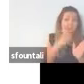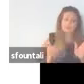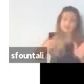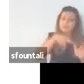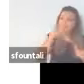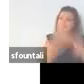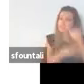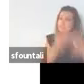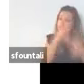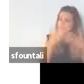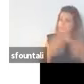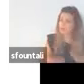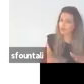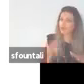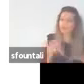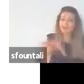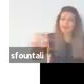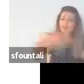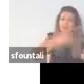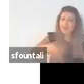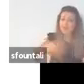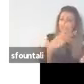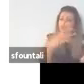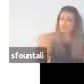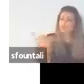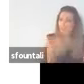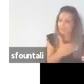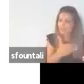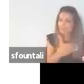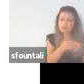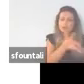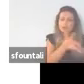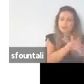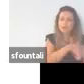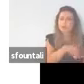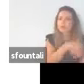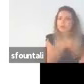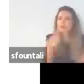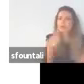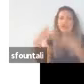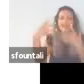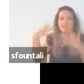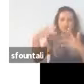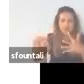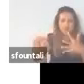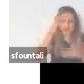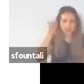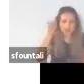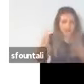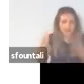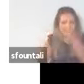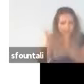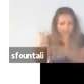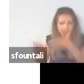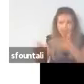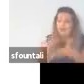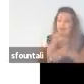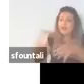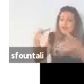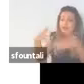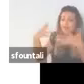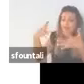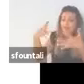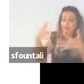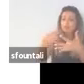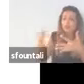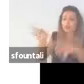Μόνο 900 έχουν καταγγείλει στην αστυνομία, από αυτές μόνο 500 έχουν διωχθεί, υποθέσεις έχουν διωχθεί και από